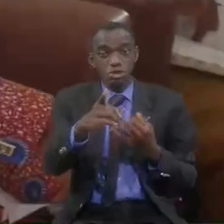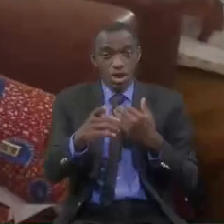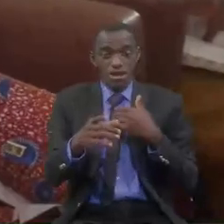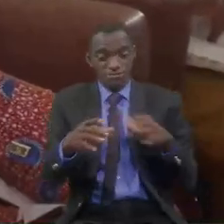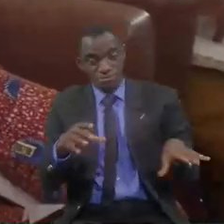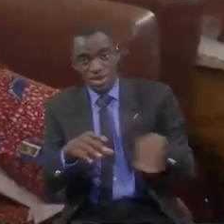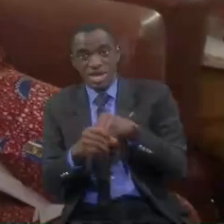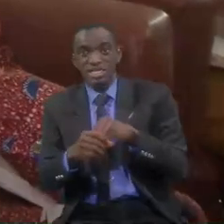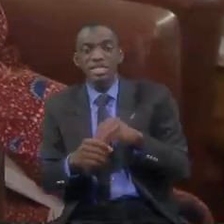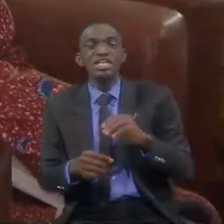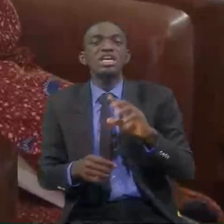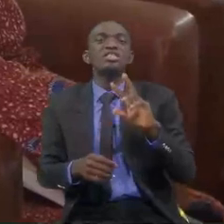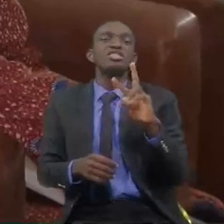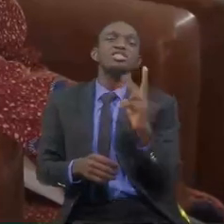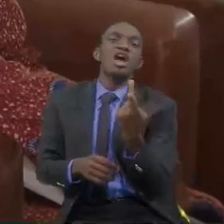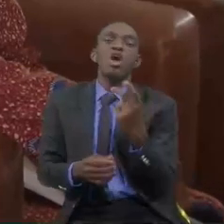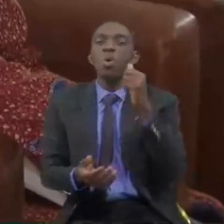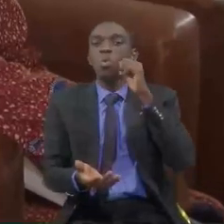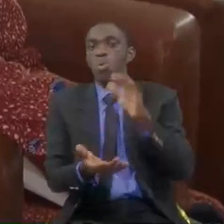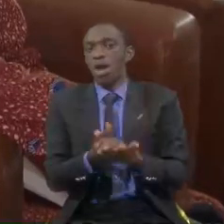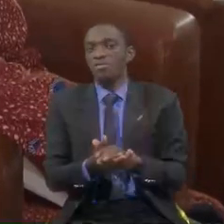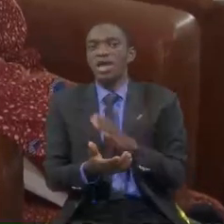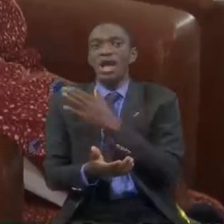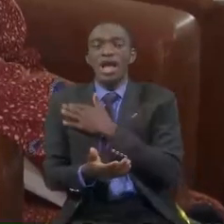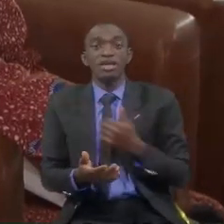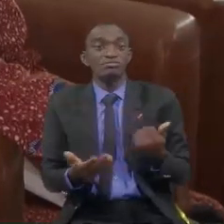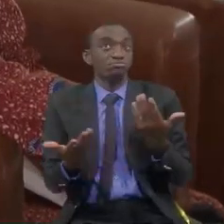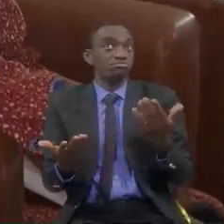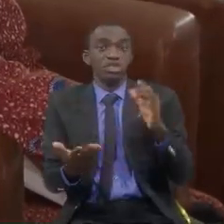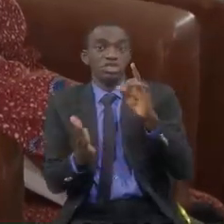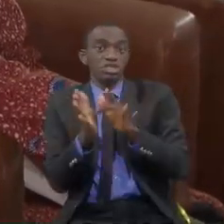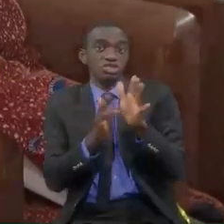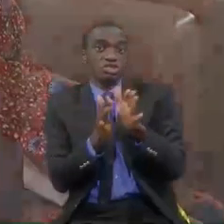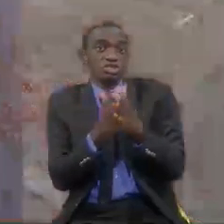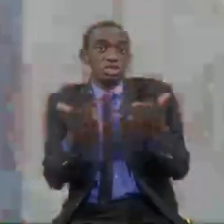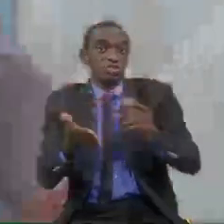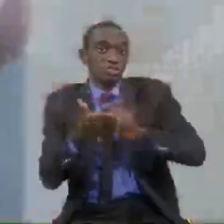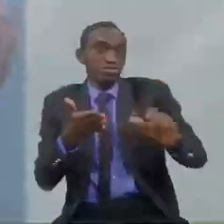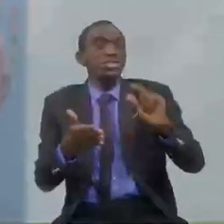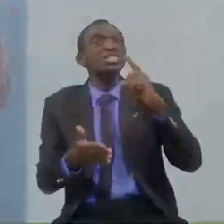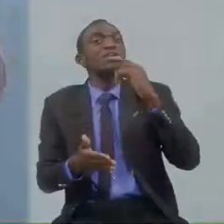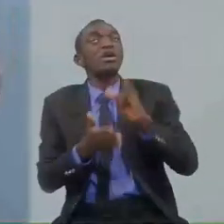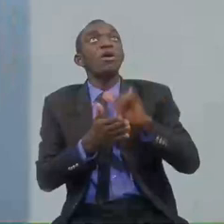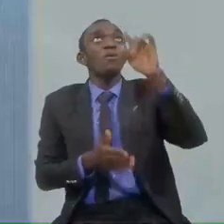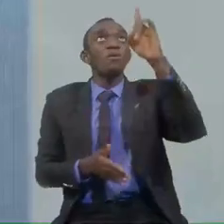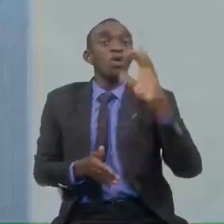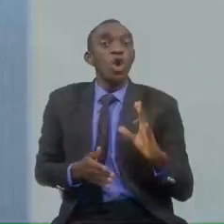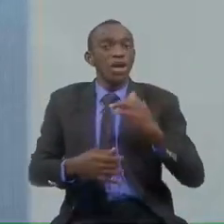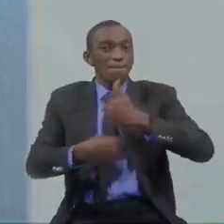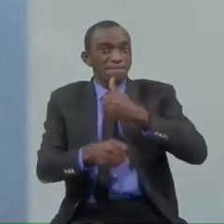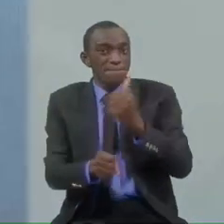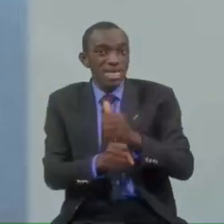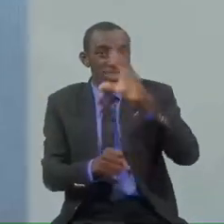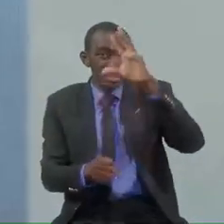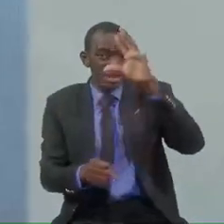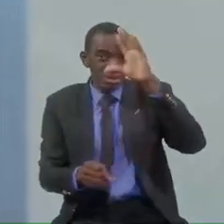femme d'une autre personne, la deuxième femme, et Dieu les a fait homme et femme, un homme,